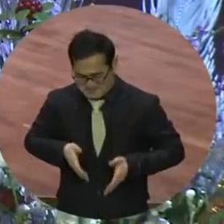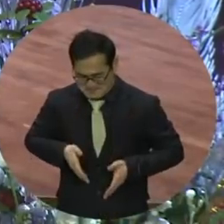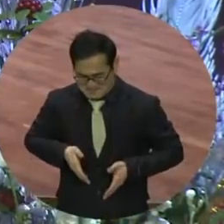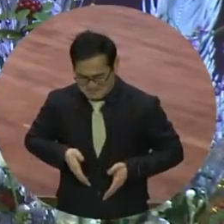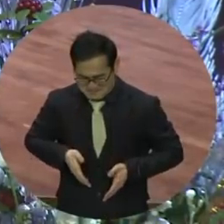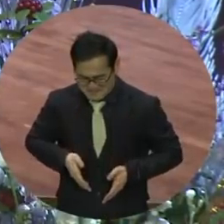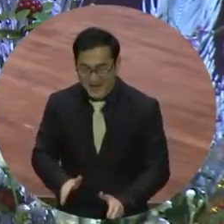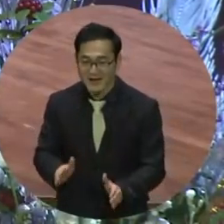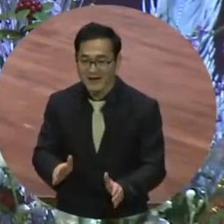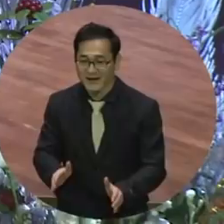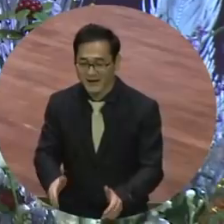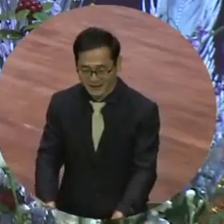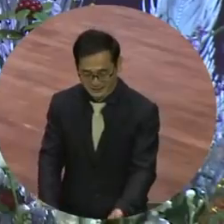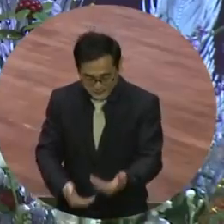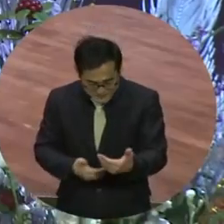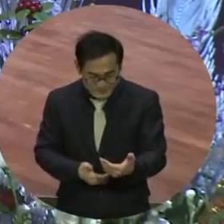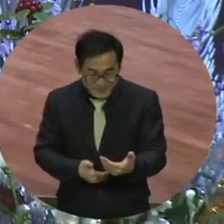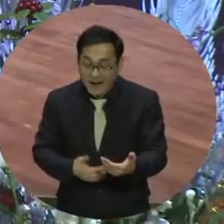또 배요.